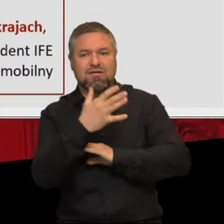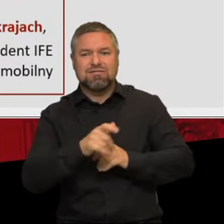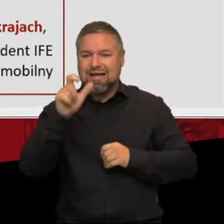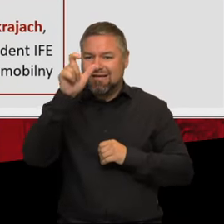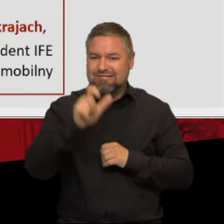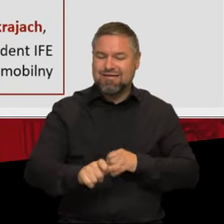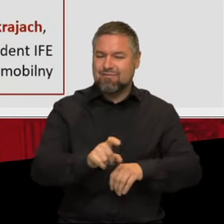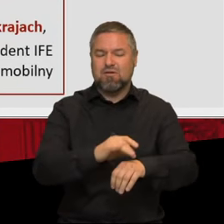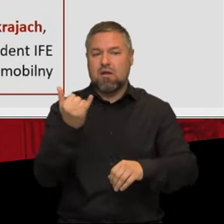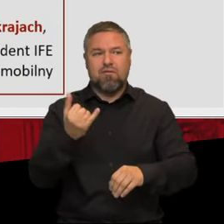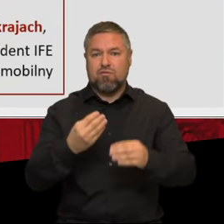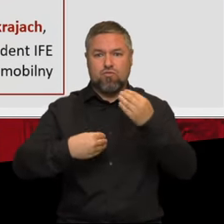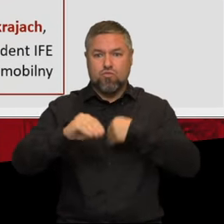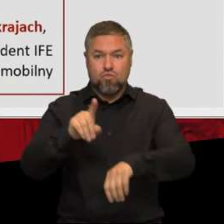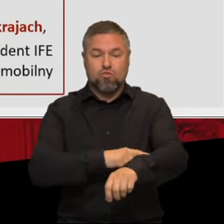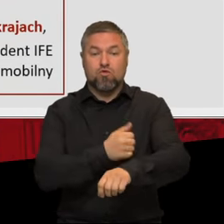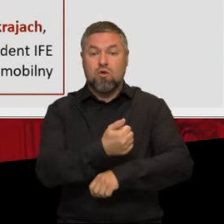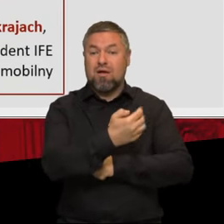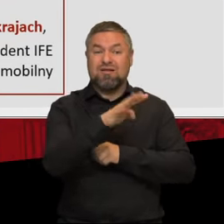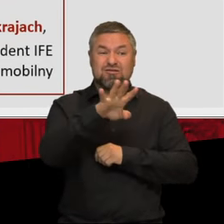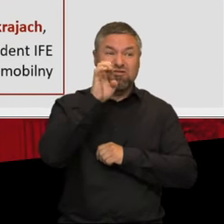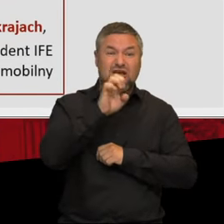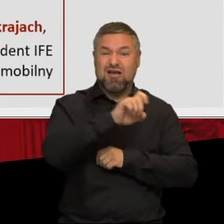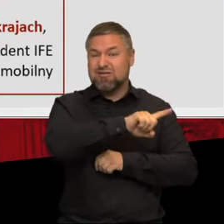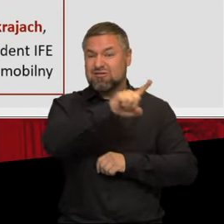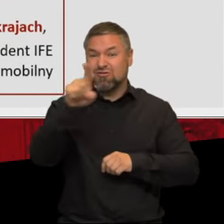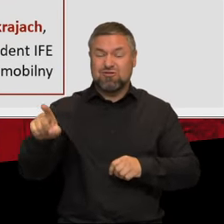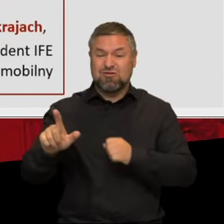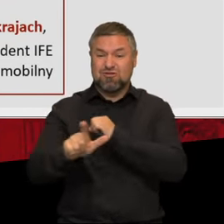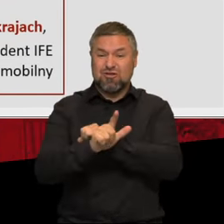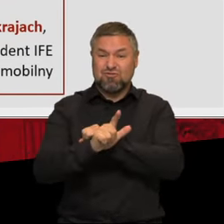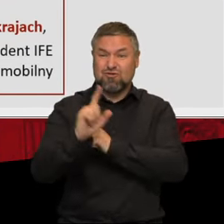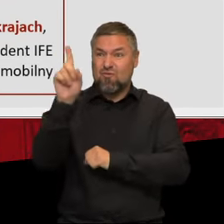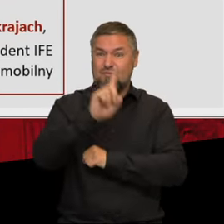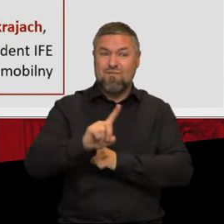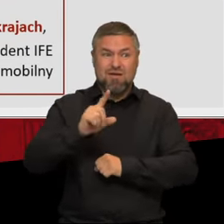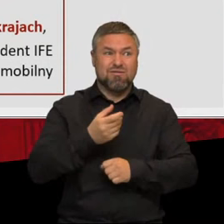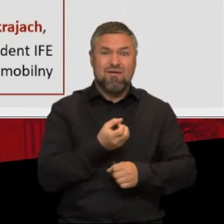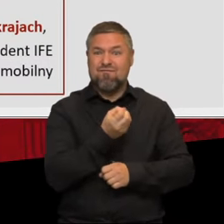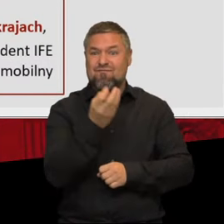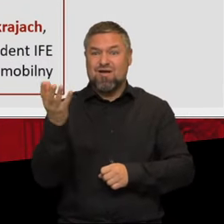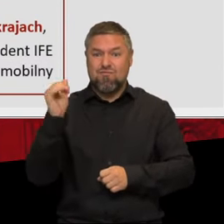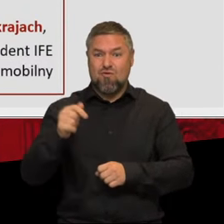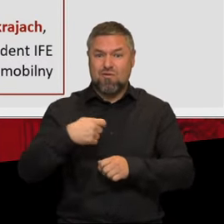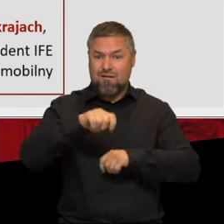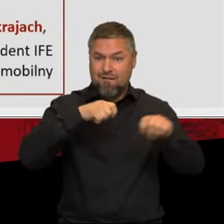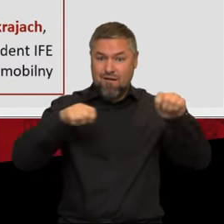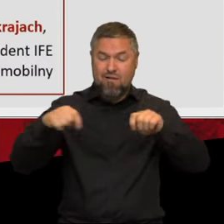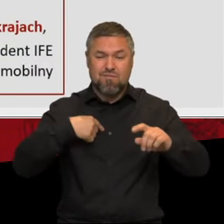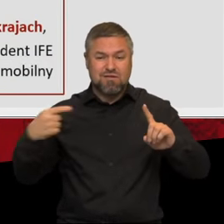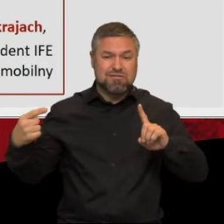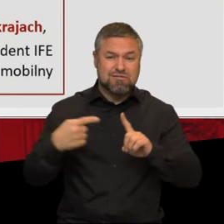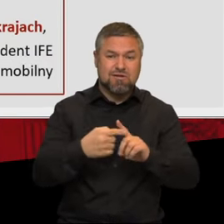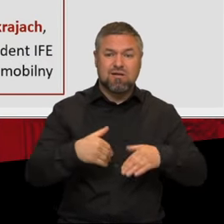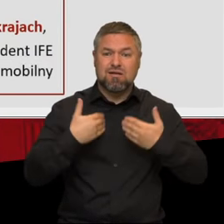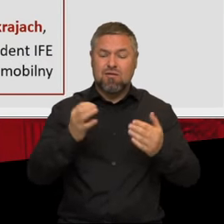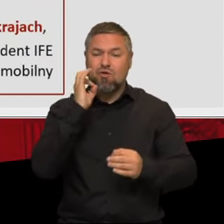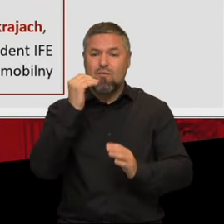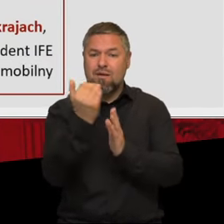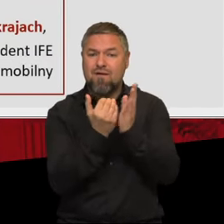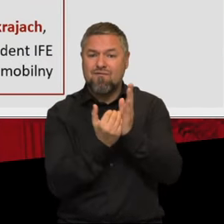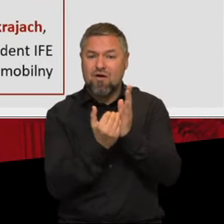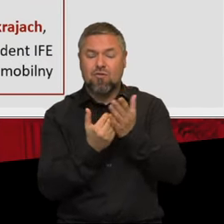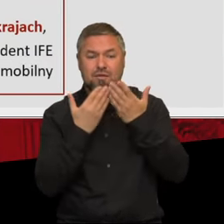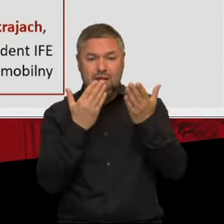semestr lub dłużej do jednej z 400 uczelni w 70 krajach. Priorytetem jest dla nas stworzenie dobrych warunków do nauki